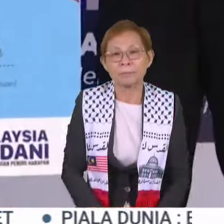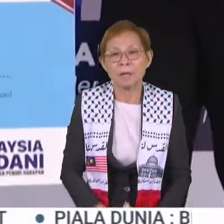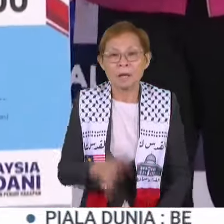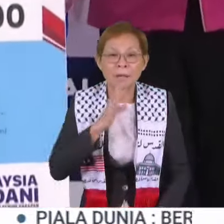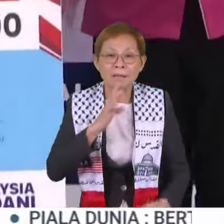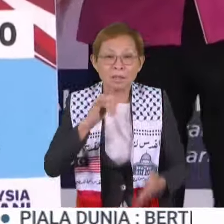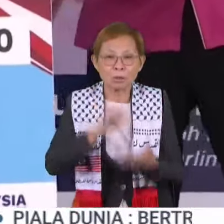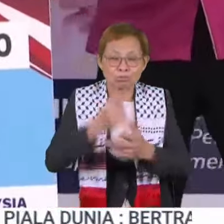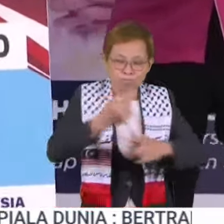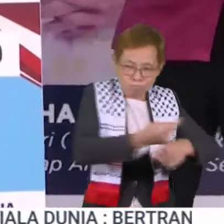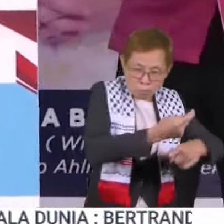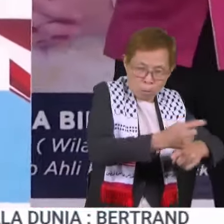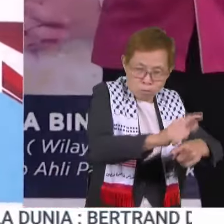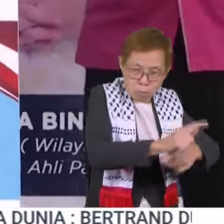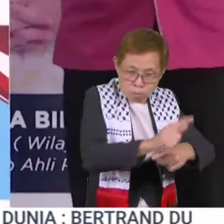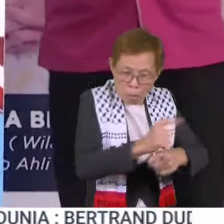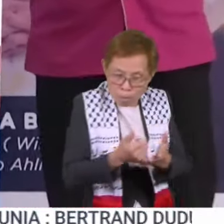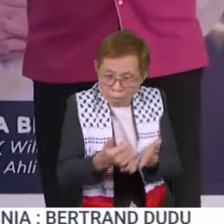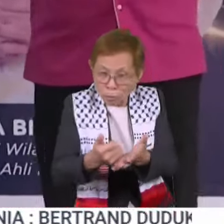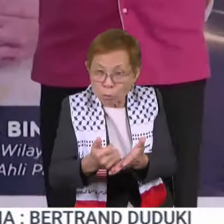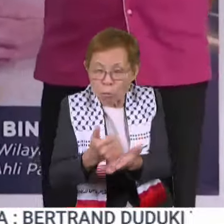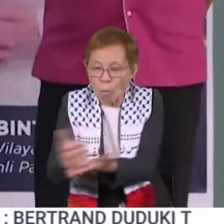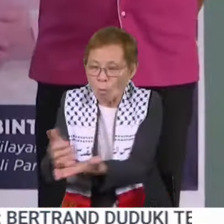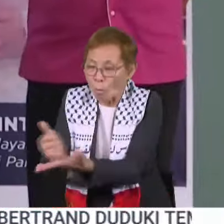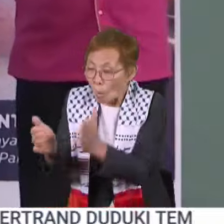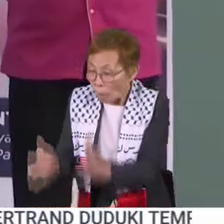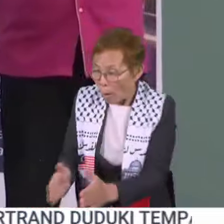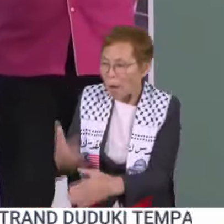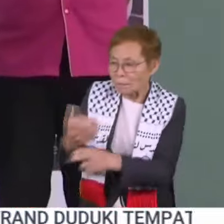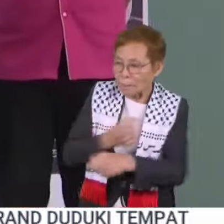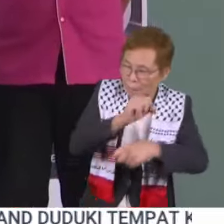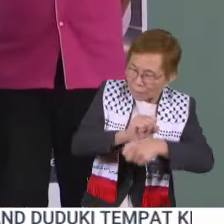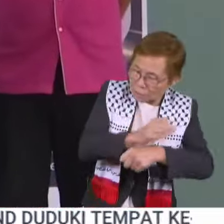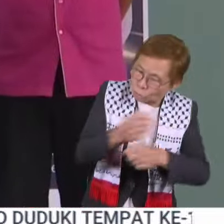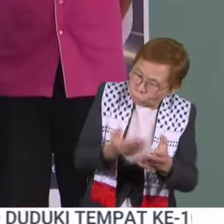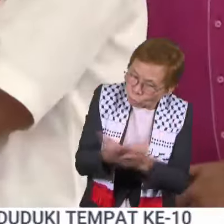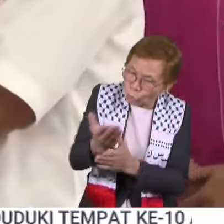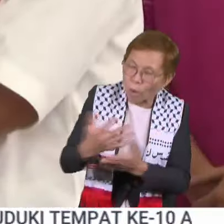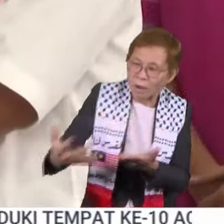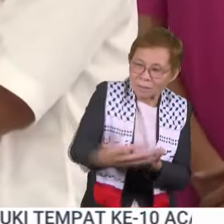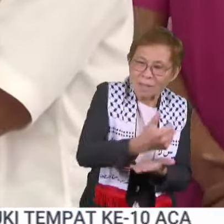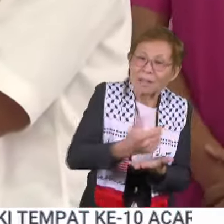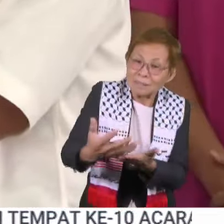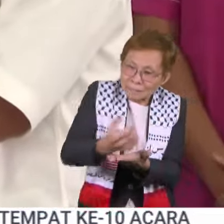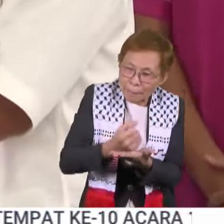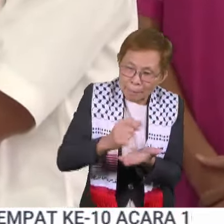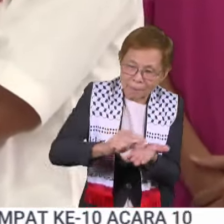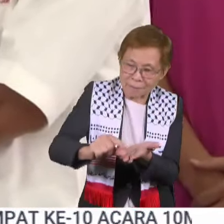Beliau berkata latihan itu akan membantu mereka mendapatkan pekerjaan sekaligus menjana